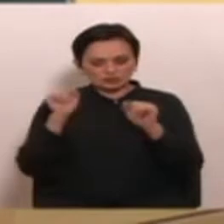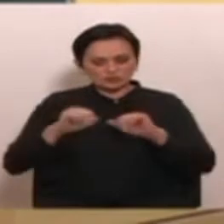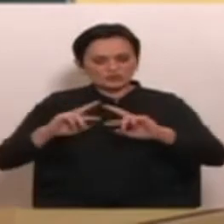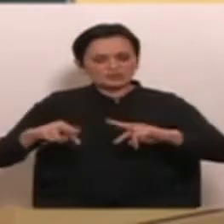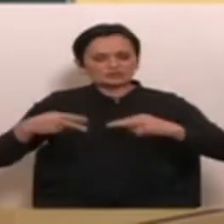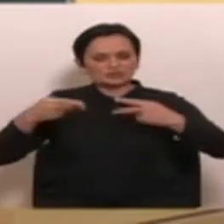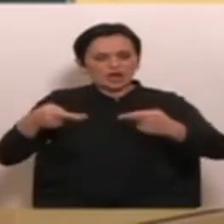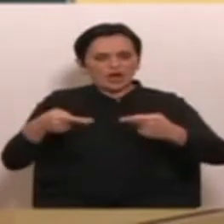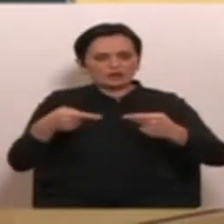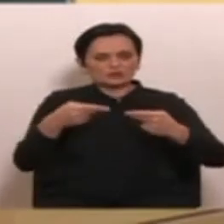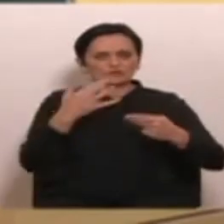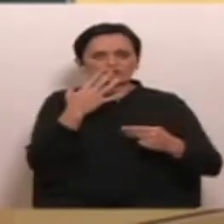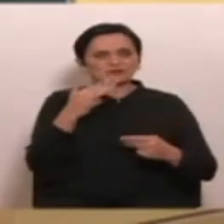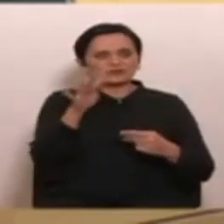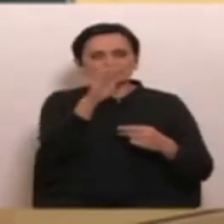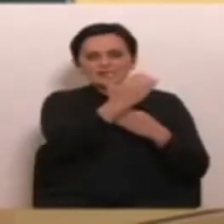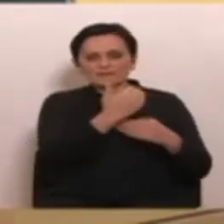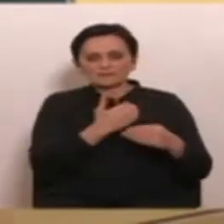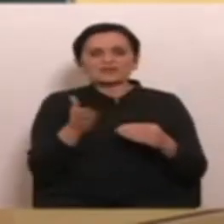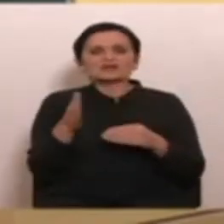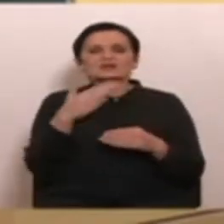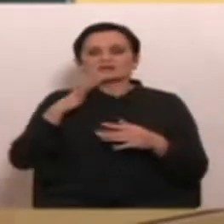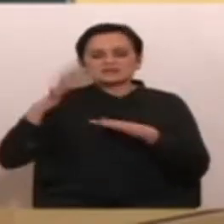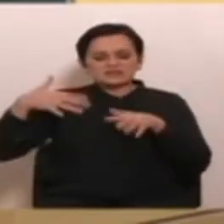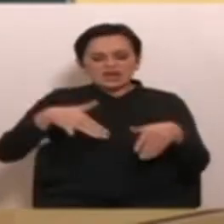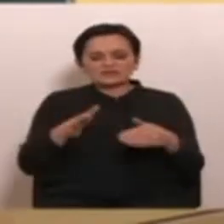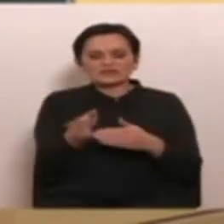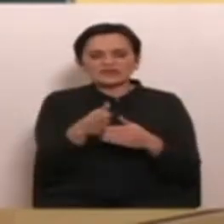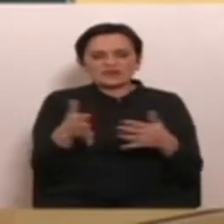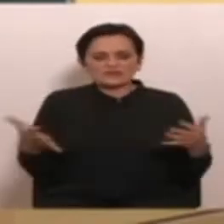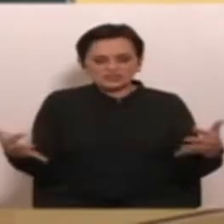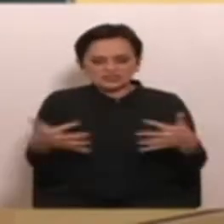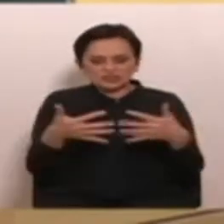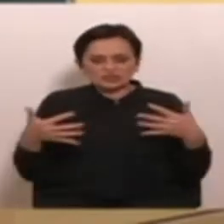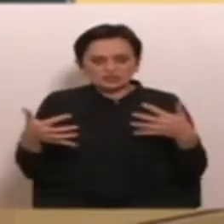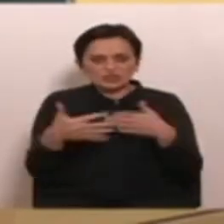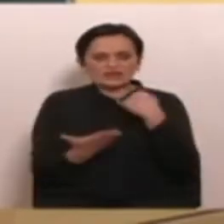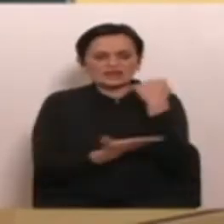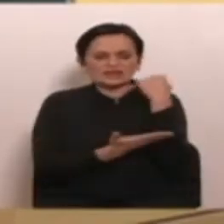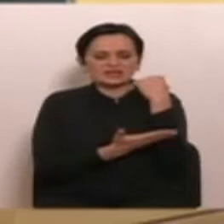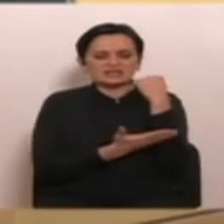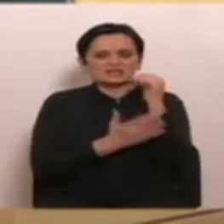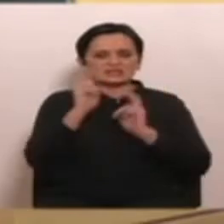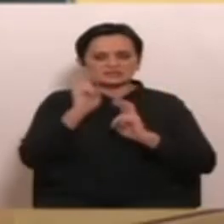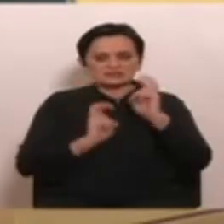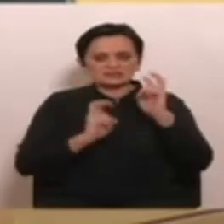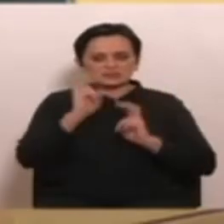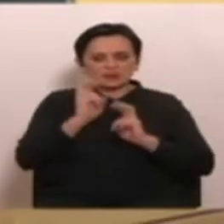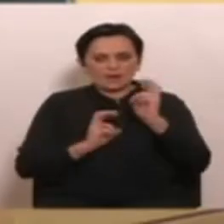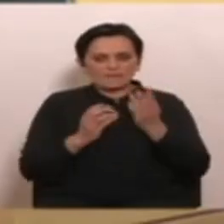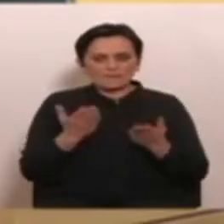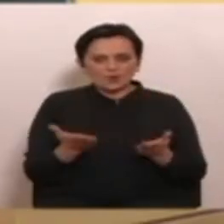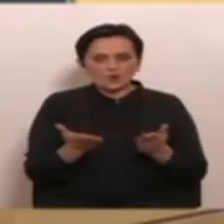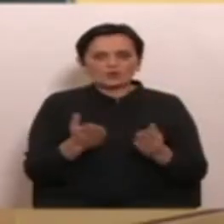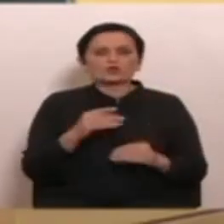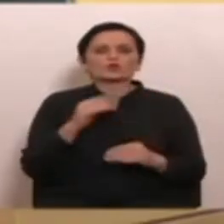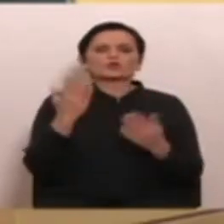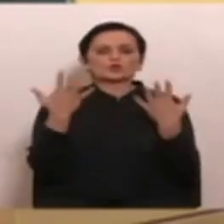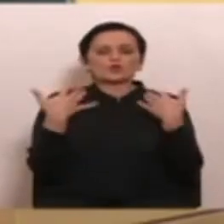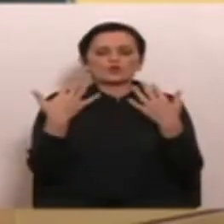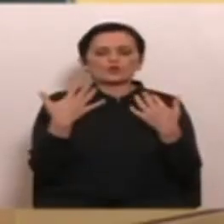იმპორტი, საზღვაო თევზჭერა, მსუბუქი მრეწველობა, ხის დამამუშავებელი წარმოება, ბალნეოლოგიური